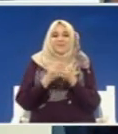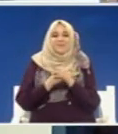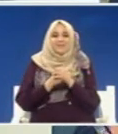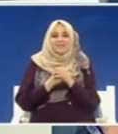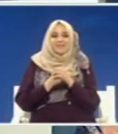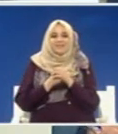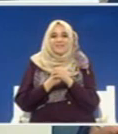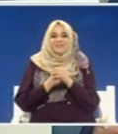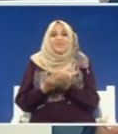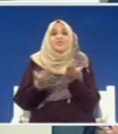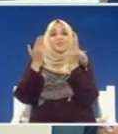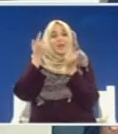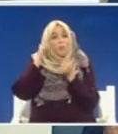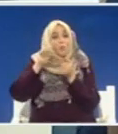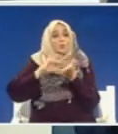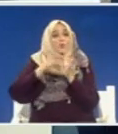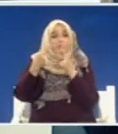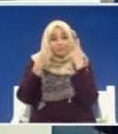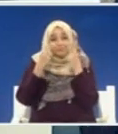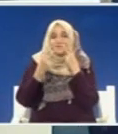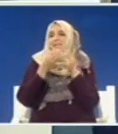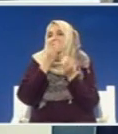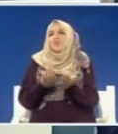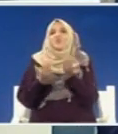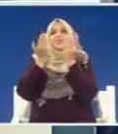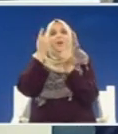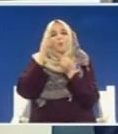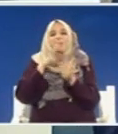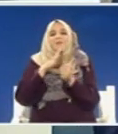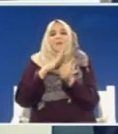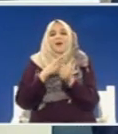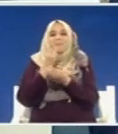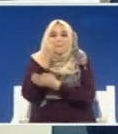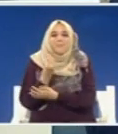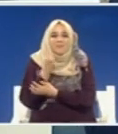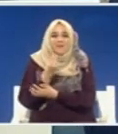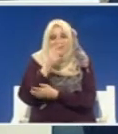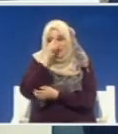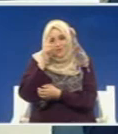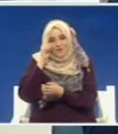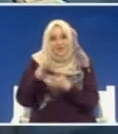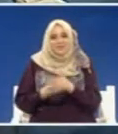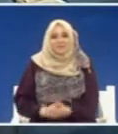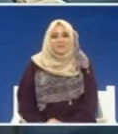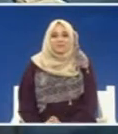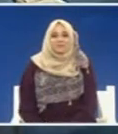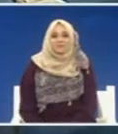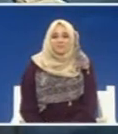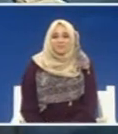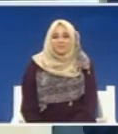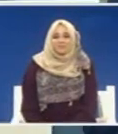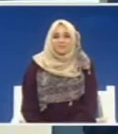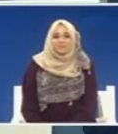الله. واللي راهم يسمعوك ان شاء الله قاعد يدعوا لك، وان شاء الله تعاود تعيط لنا وتقول لنا ان شاء الله ربي يوفقنا للخير ان شاء الله.